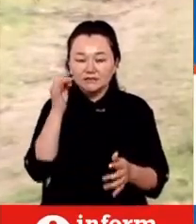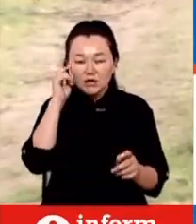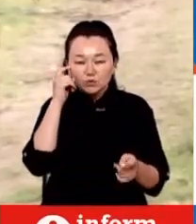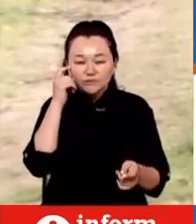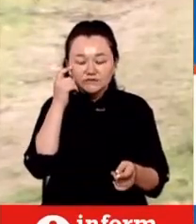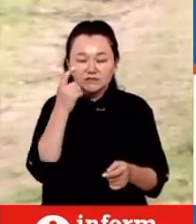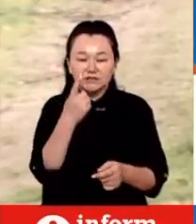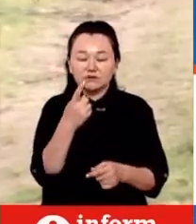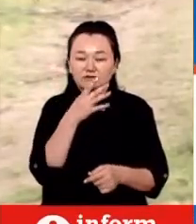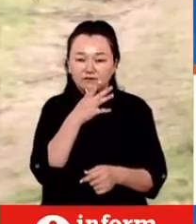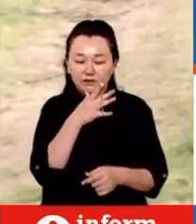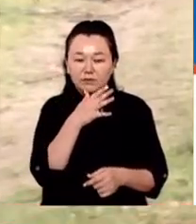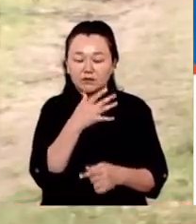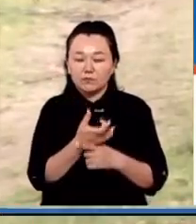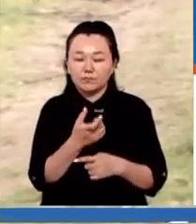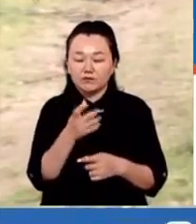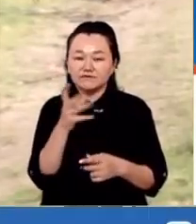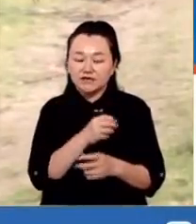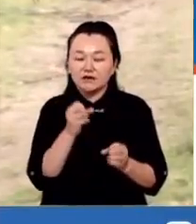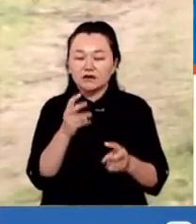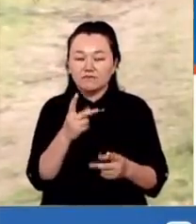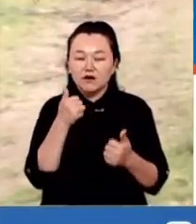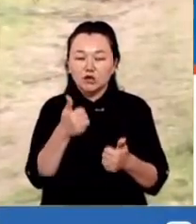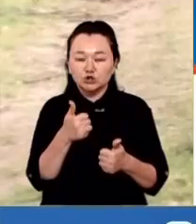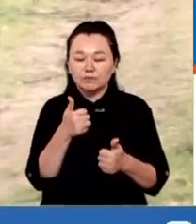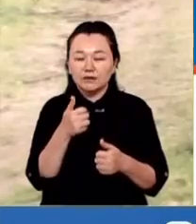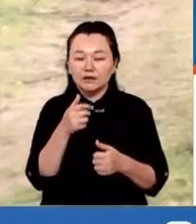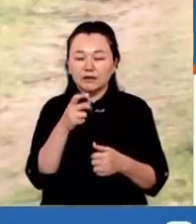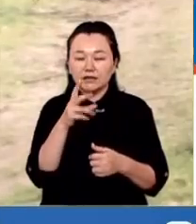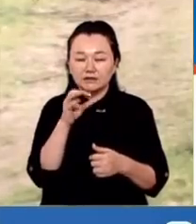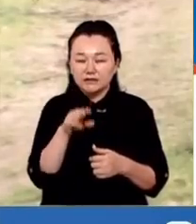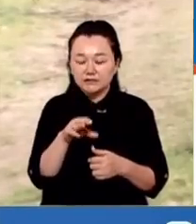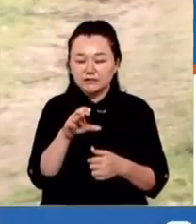одновременно все они как в хорошем